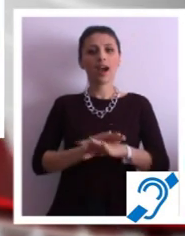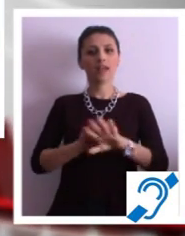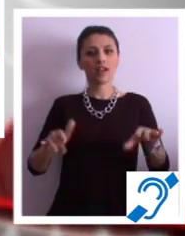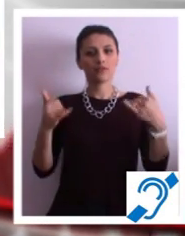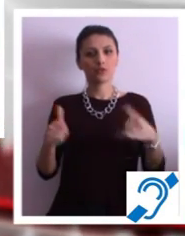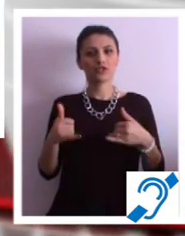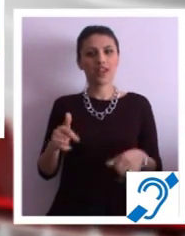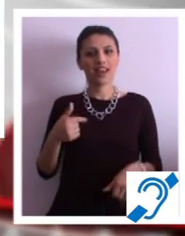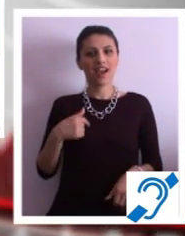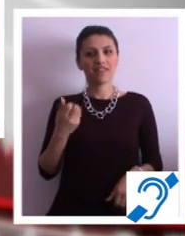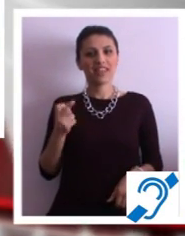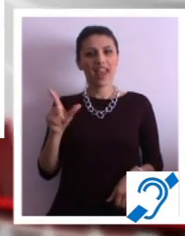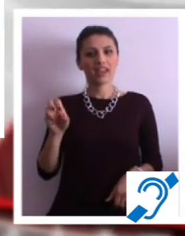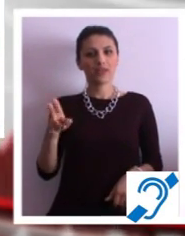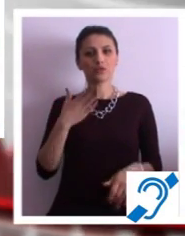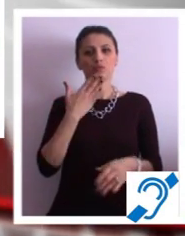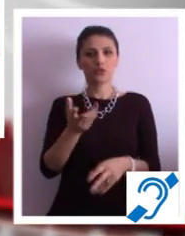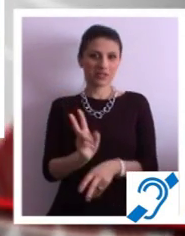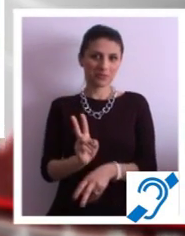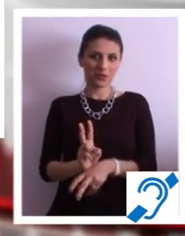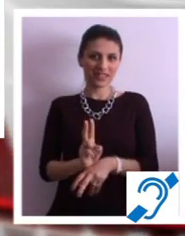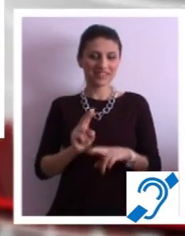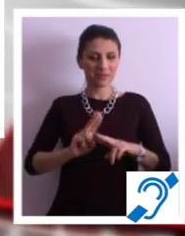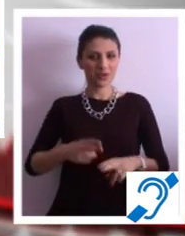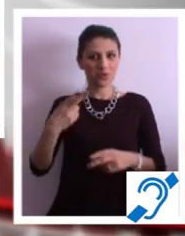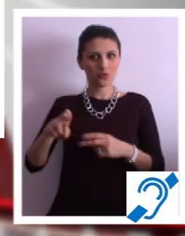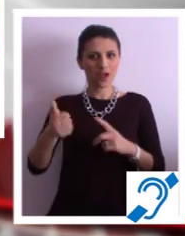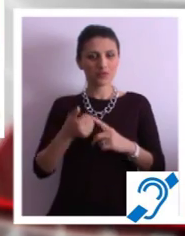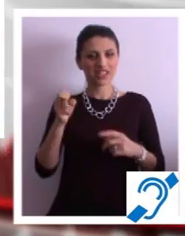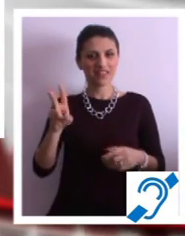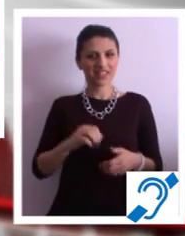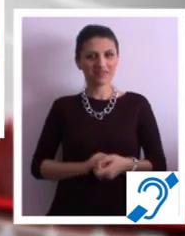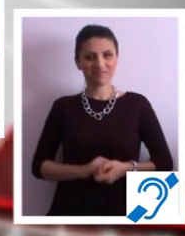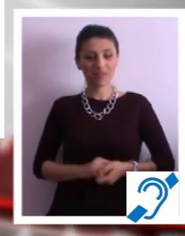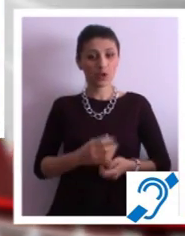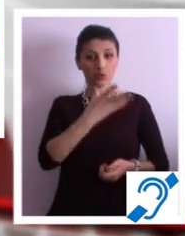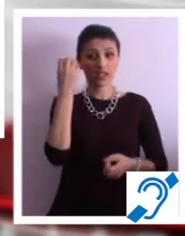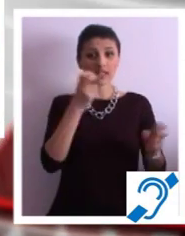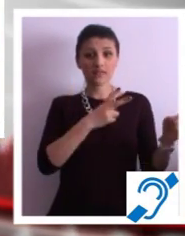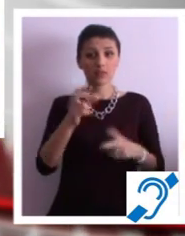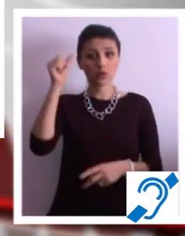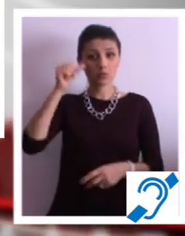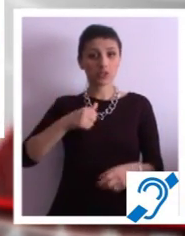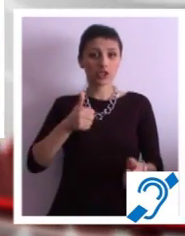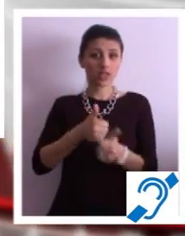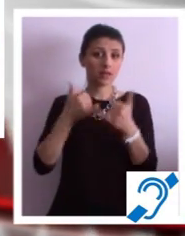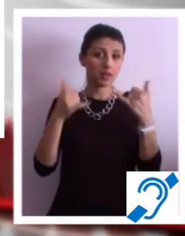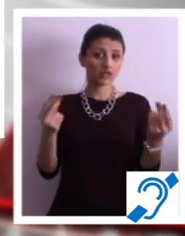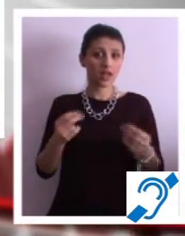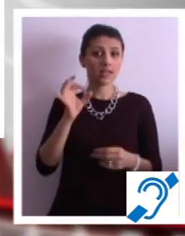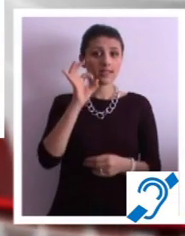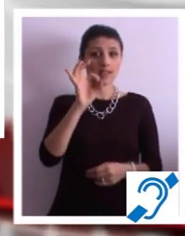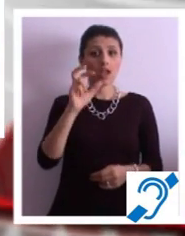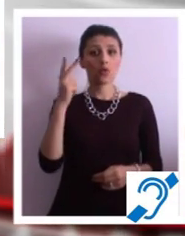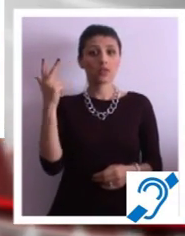Acestea au fost știrile, sunt Nicoleta Preda și vă mulțumesc pentru atenție. Rămâneți în continuare cu Absolut TV. Nu uitați, în fiecare zi ne puteți urmări și pe site-ul